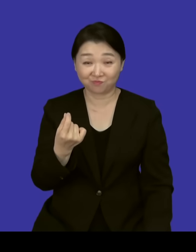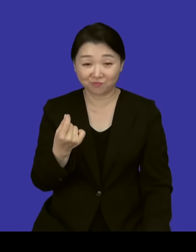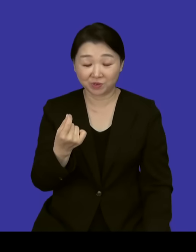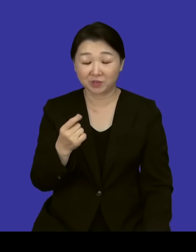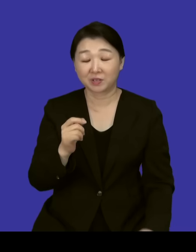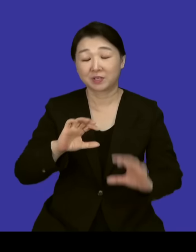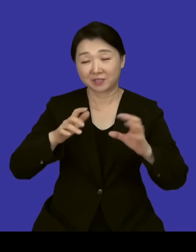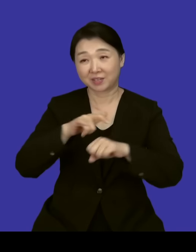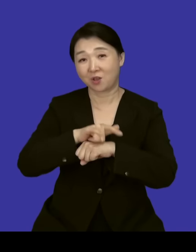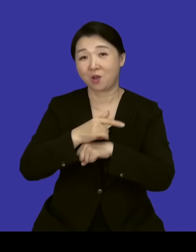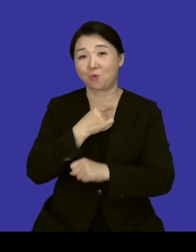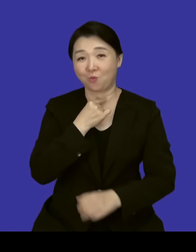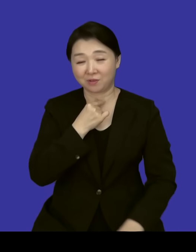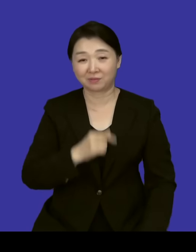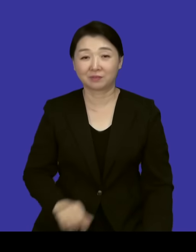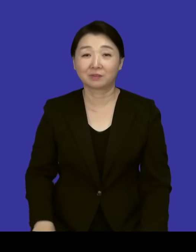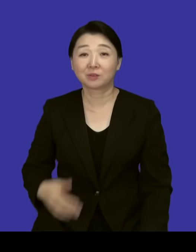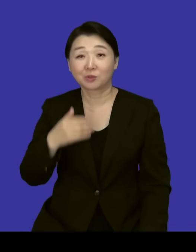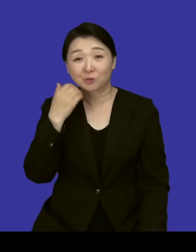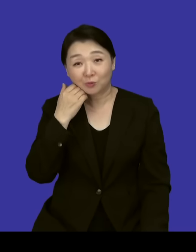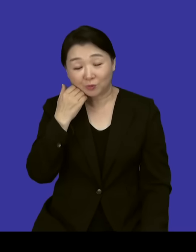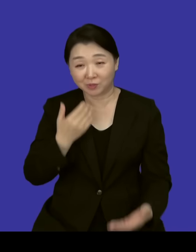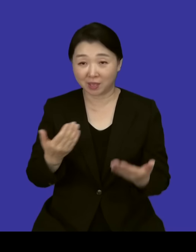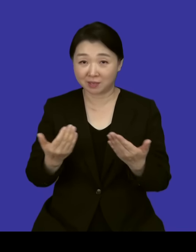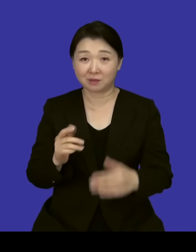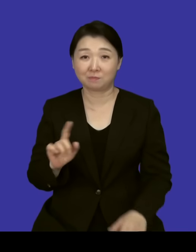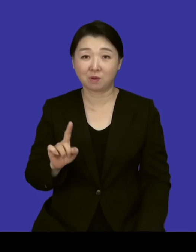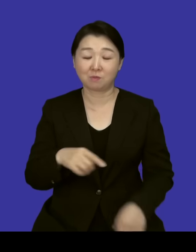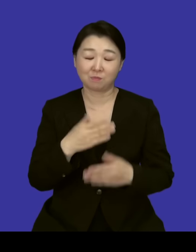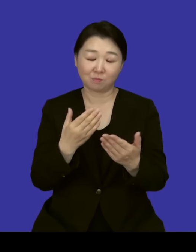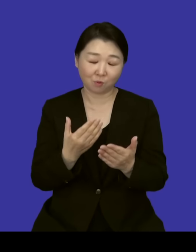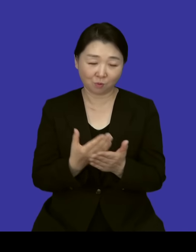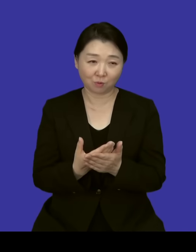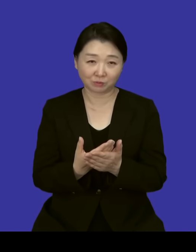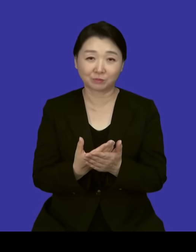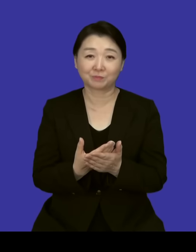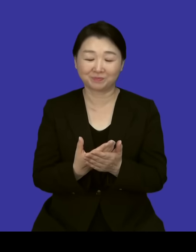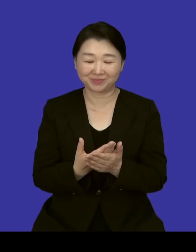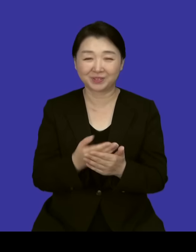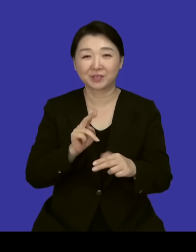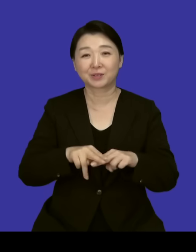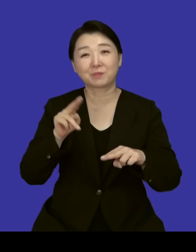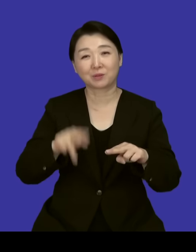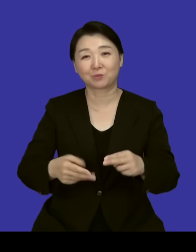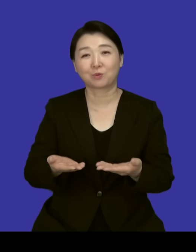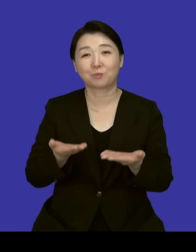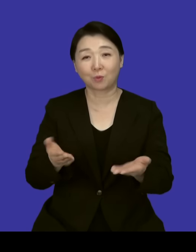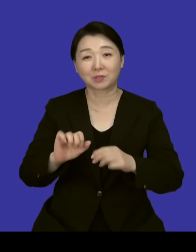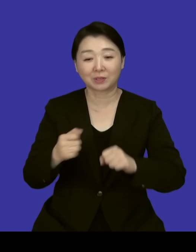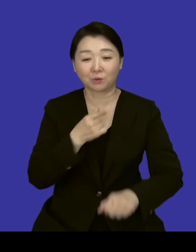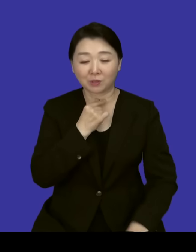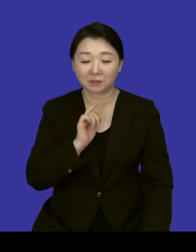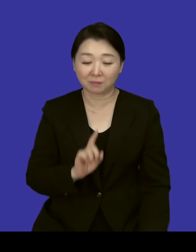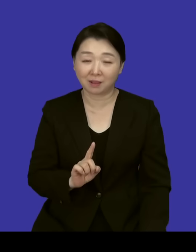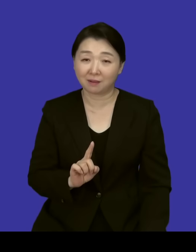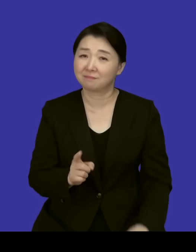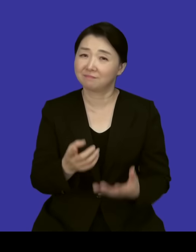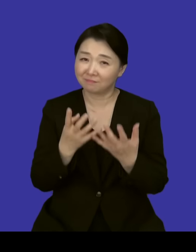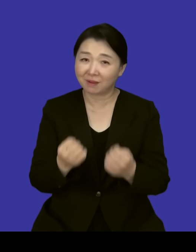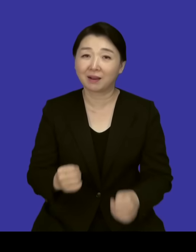다니고 싶어요. 어떤 분들은 아, 내가 일하는 거 이제 다 때려치우고 정말 봉사활동하고 싶어요. 여러 가지 많아요.